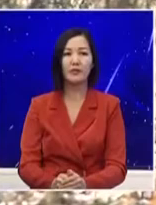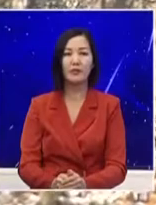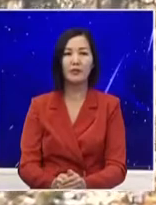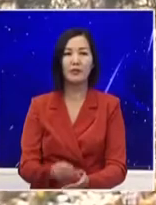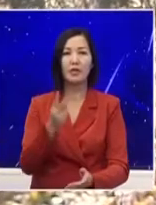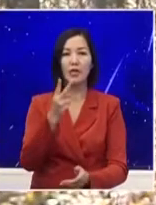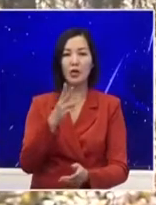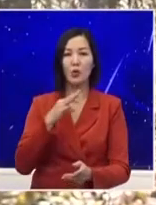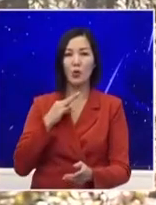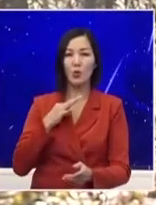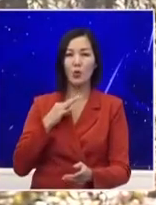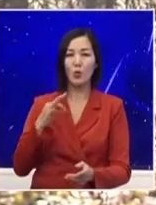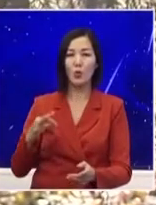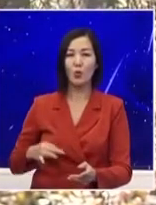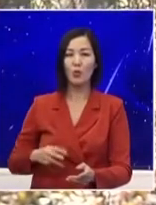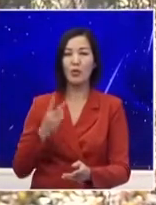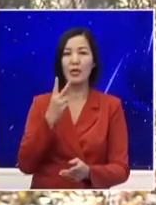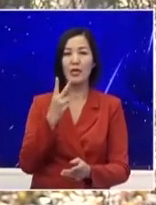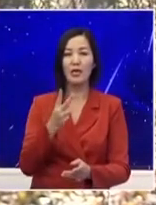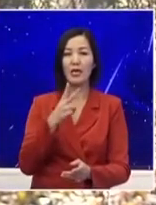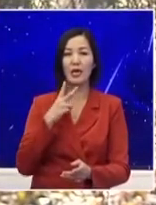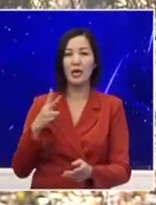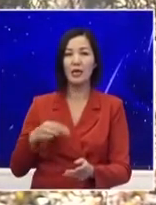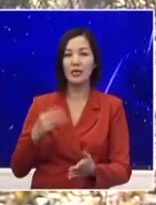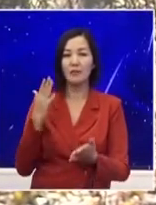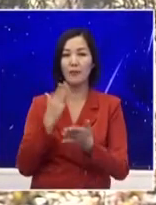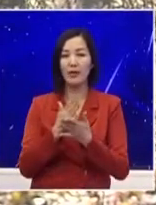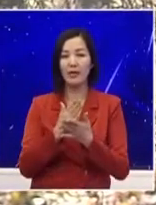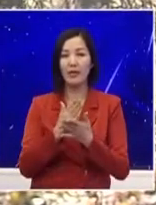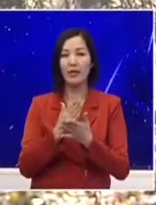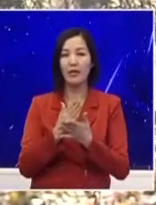бердім. Қазір жұмыс істеп жатыр. Немереміз бар.